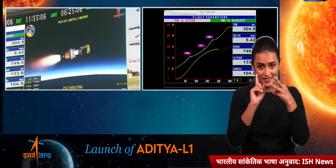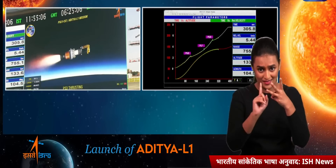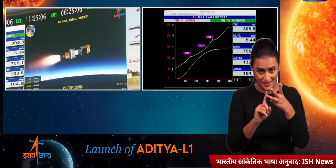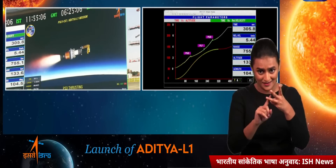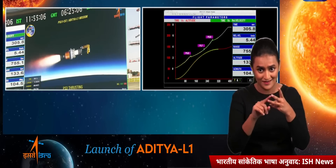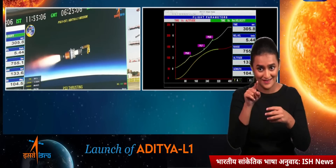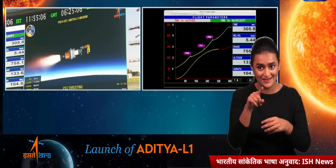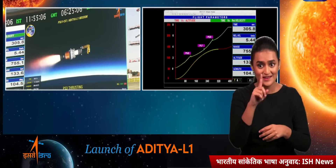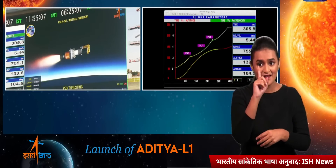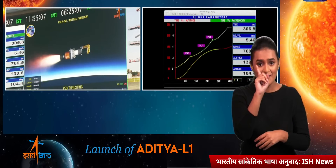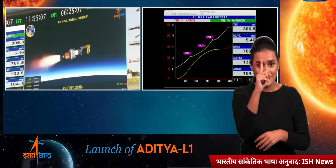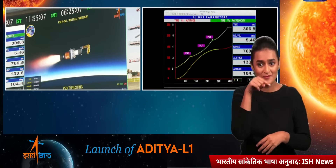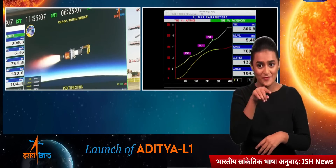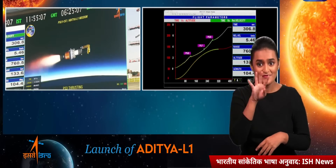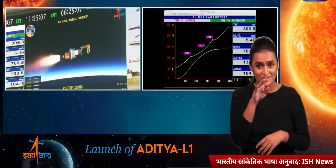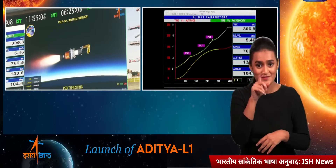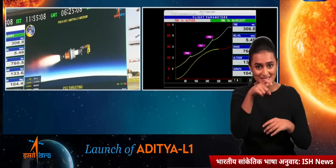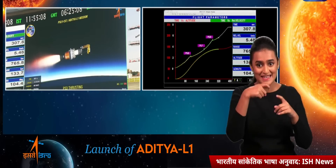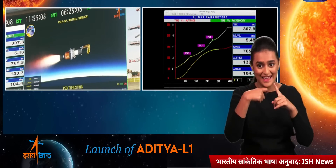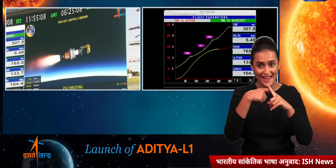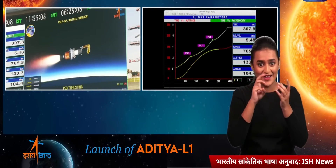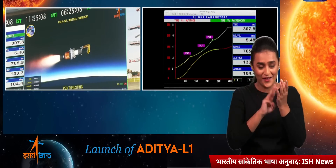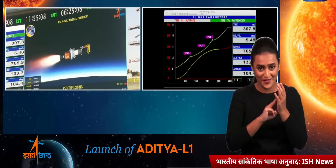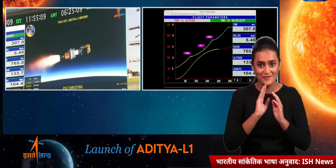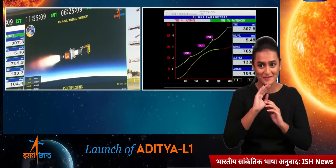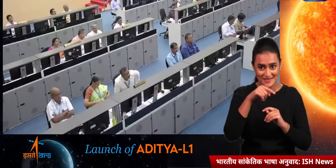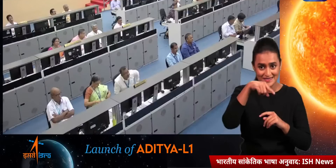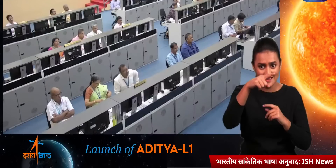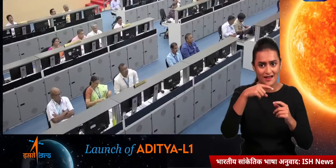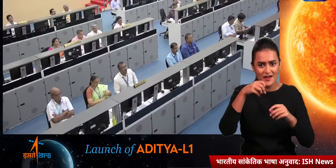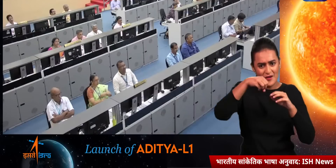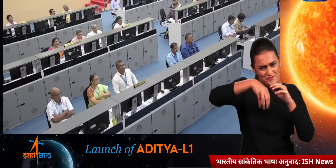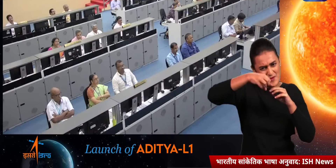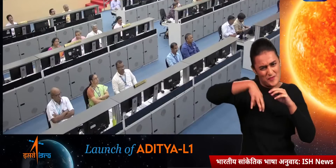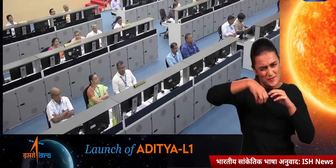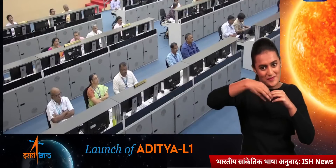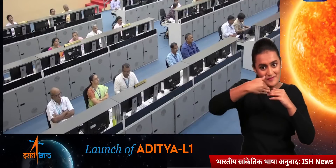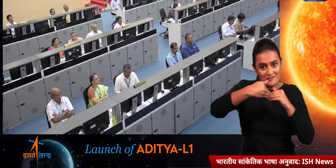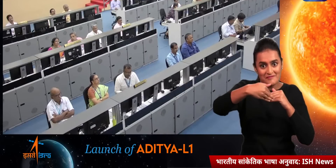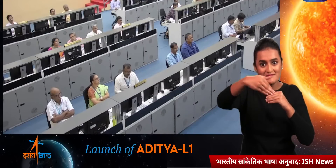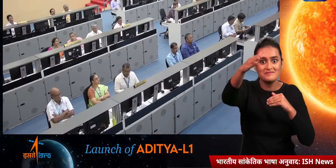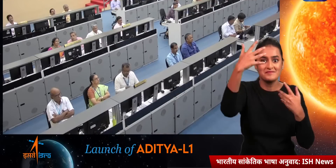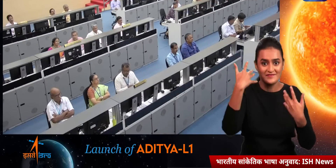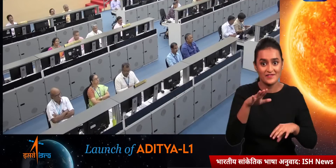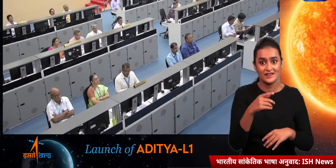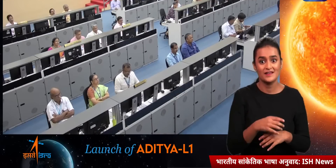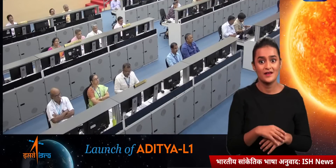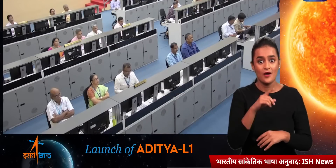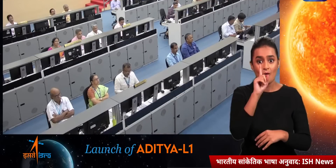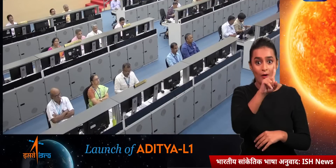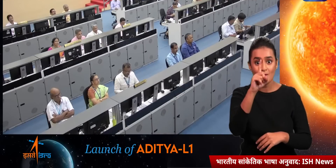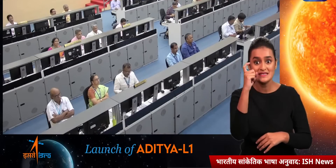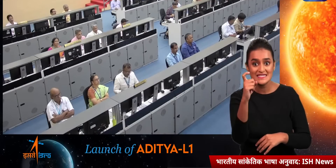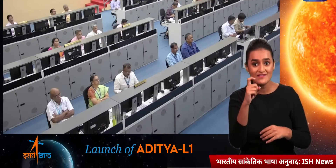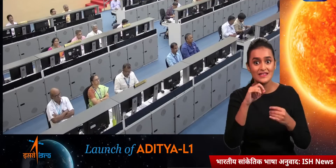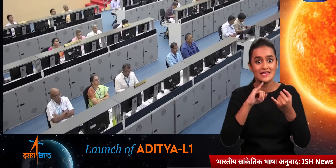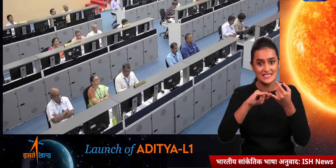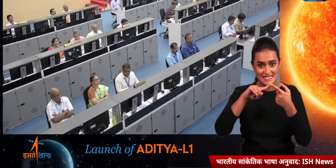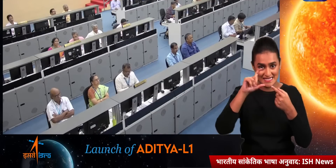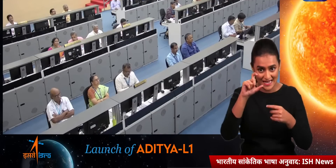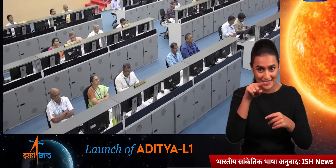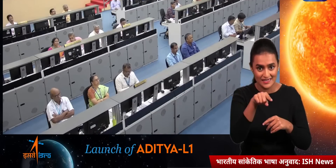के ठोस नोदक का प्रयोग होता है और इसका प्रज्वलन काल 117.7 सेकंड का होगा। इस दौरान